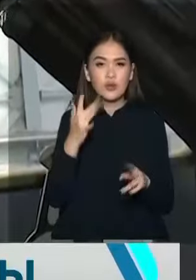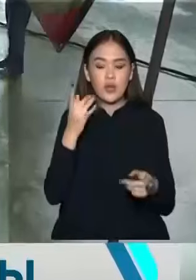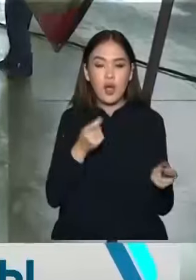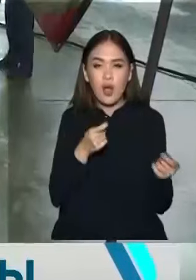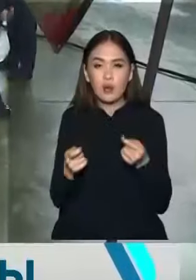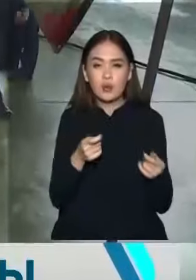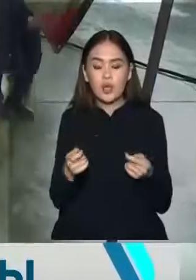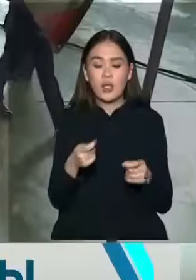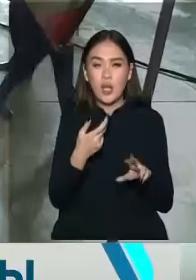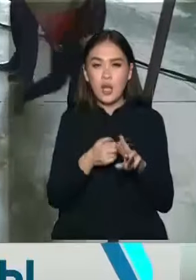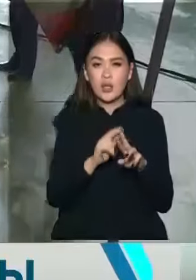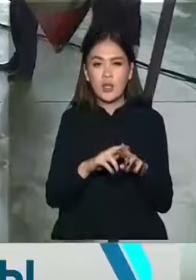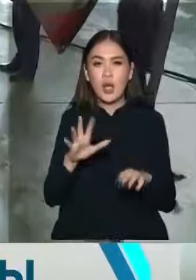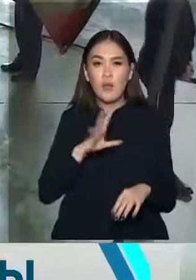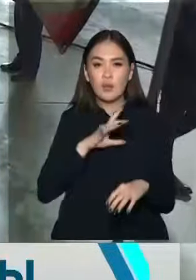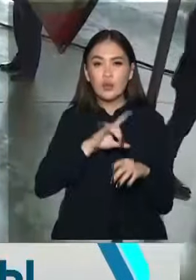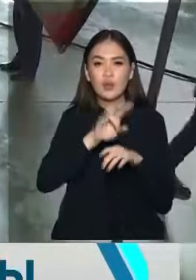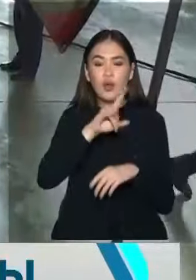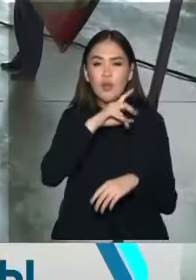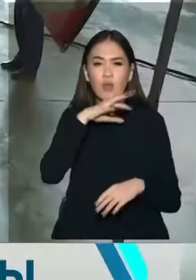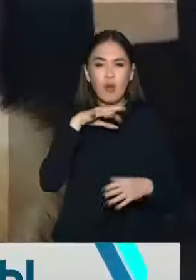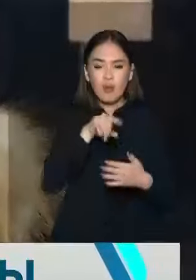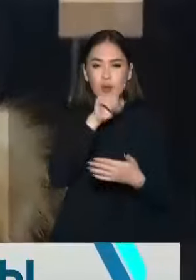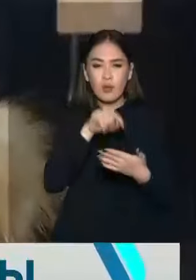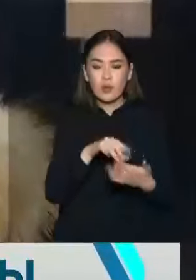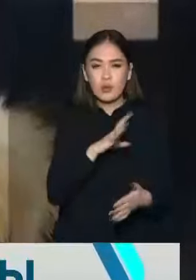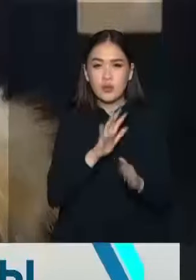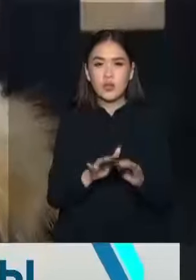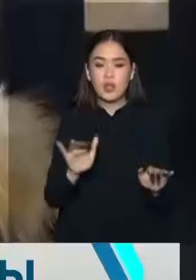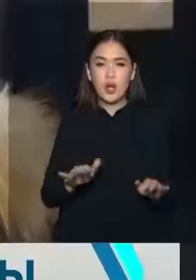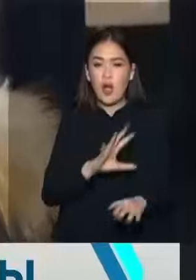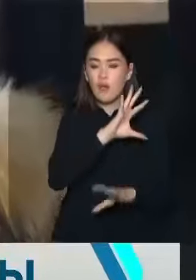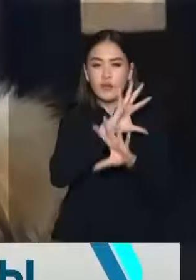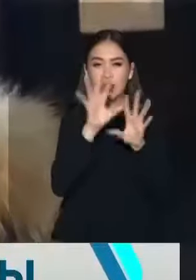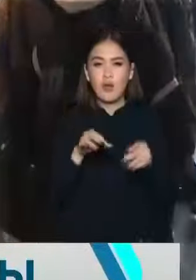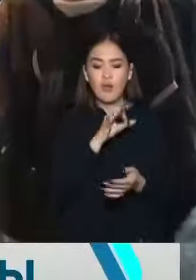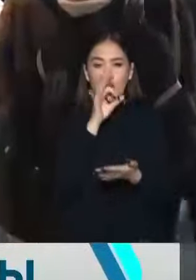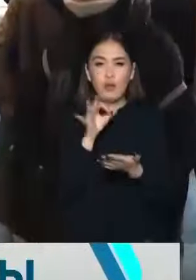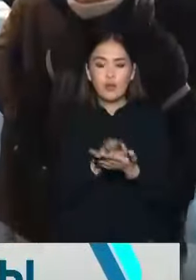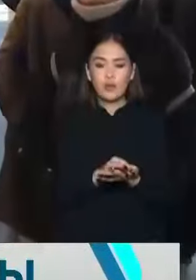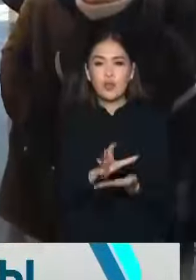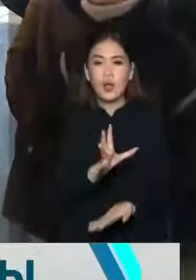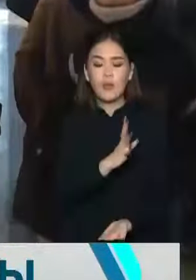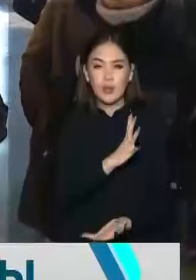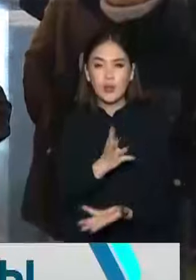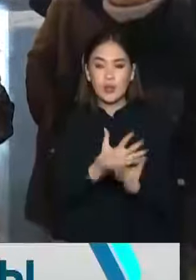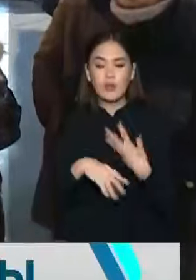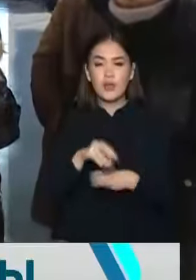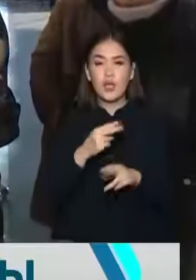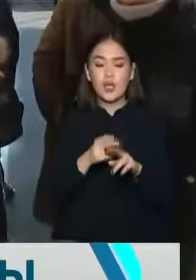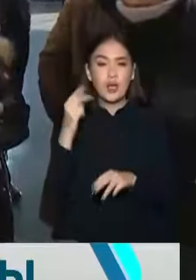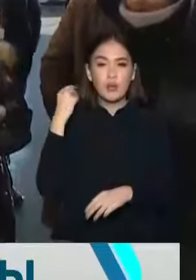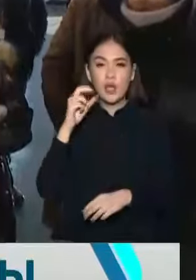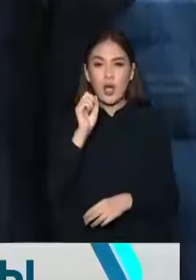тырысамыз. Балалар Бүркіттің ұшқыштарына өте көп сұрақ қойды. Кәсіби ұшқыштар кішкентай қонақтардың бірде-бір сауал өтініштерін жерге тастамады. Жалпы